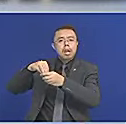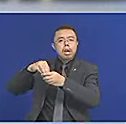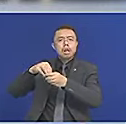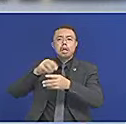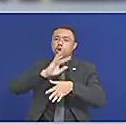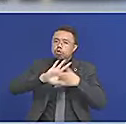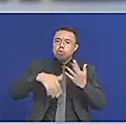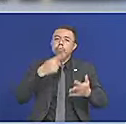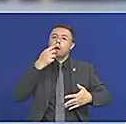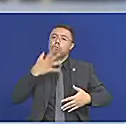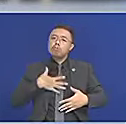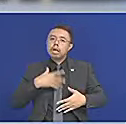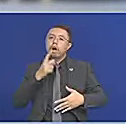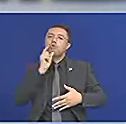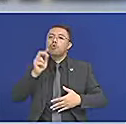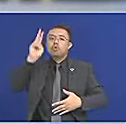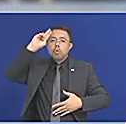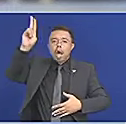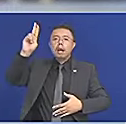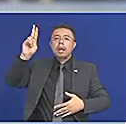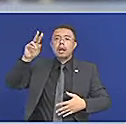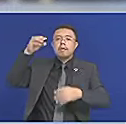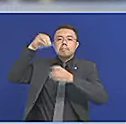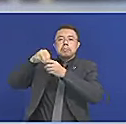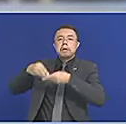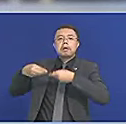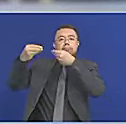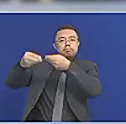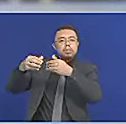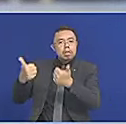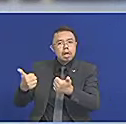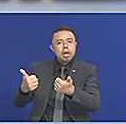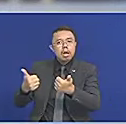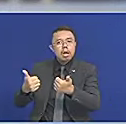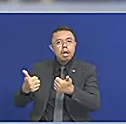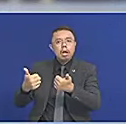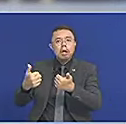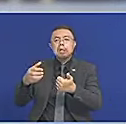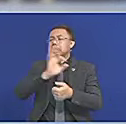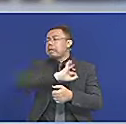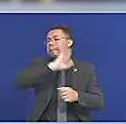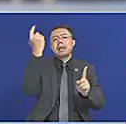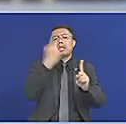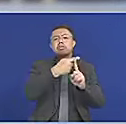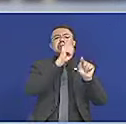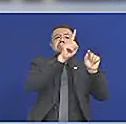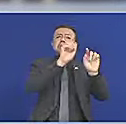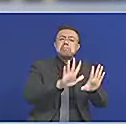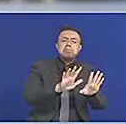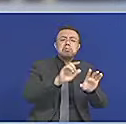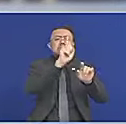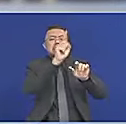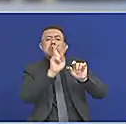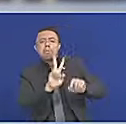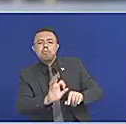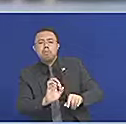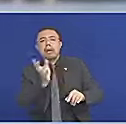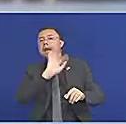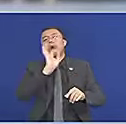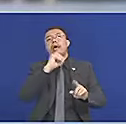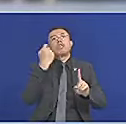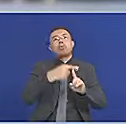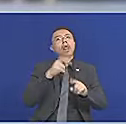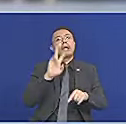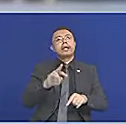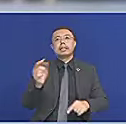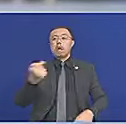apapun yang dia miliki untuk Tuhan. Udah gak ngitung prosentase mestinya.